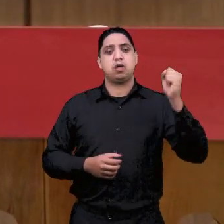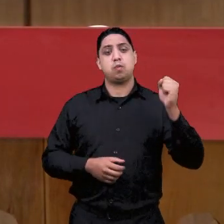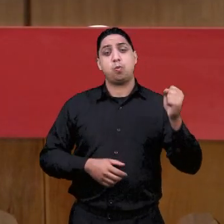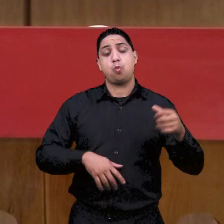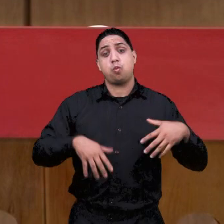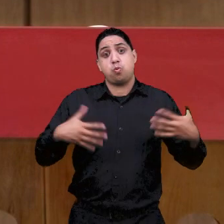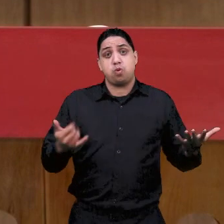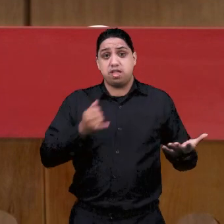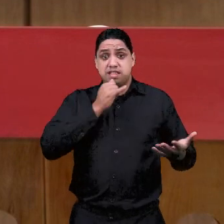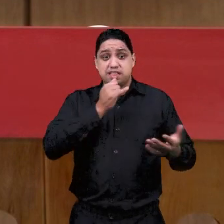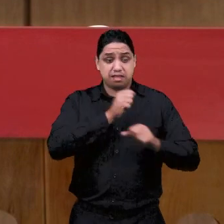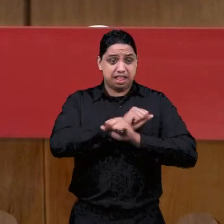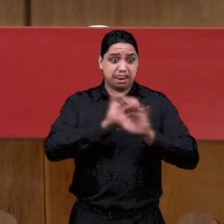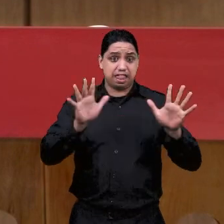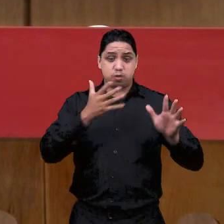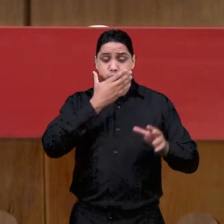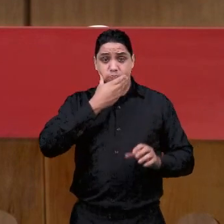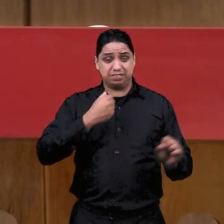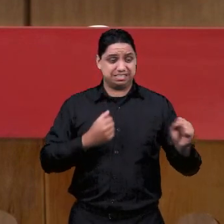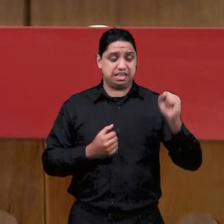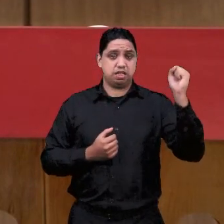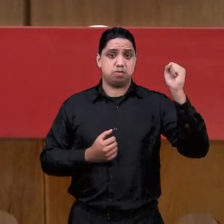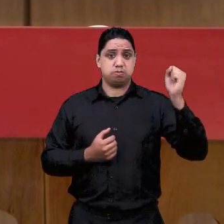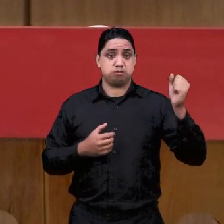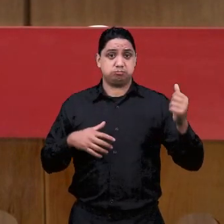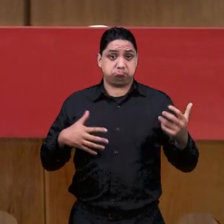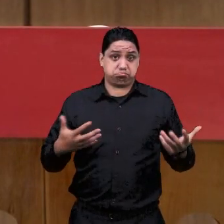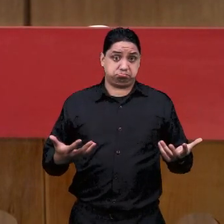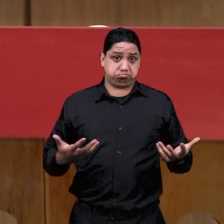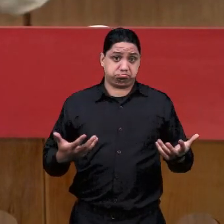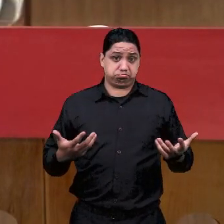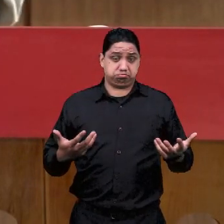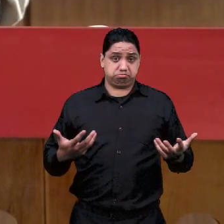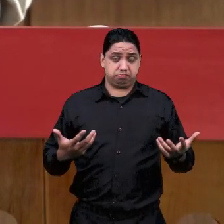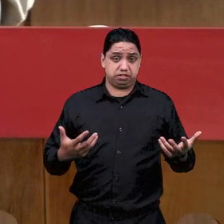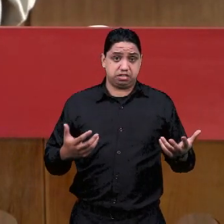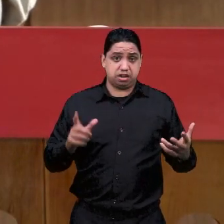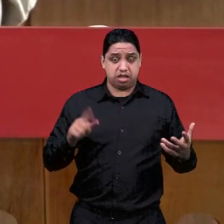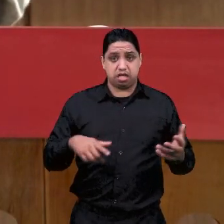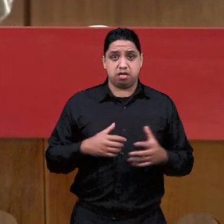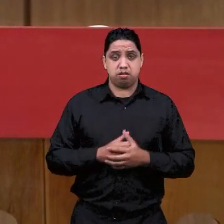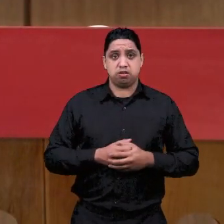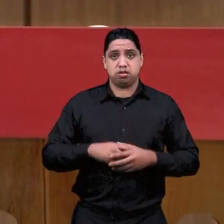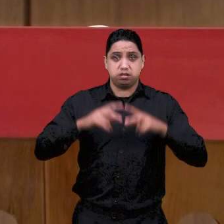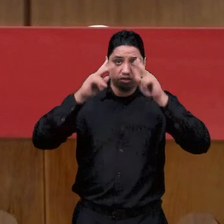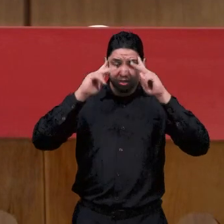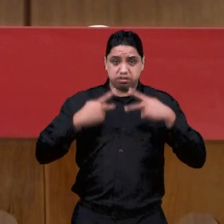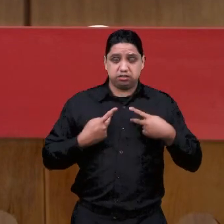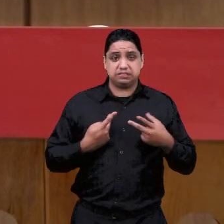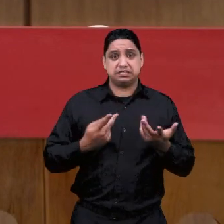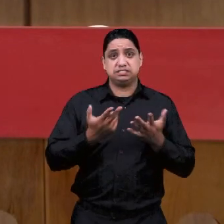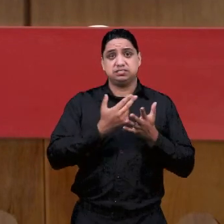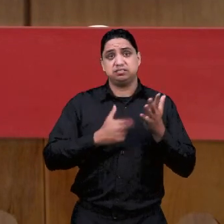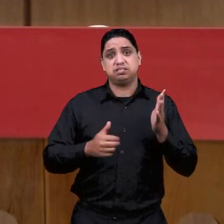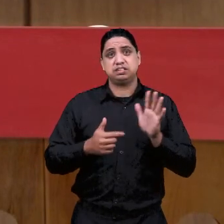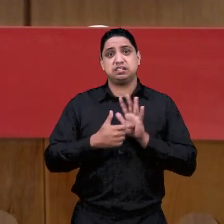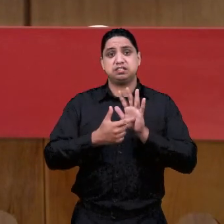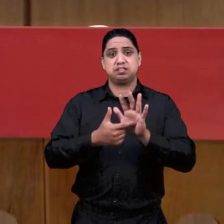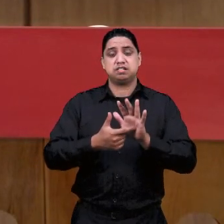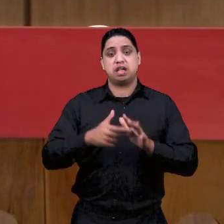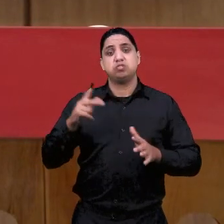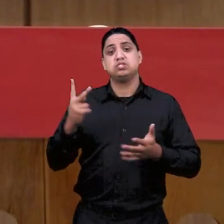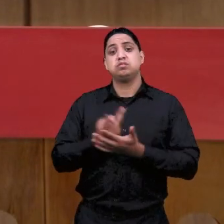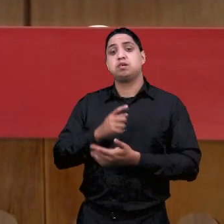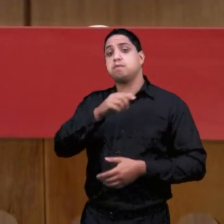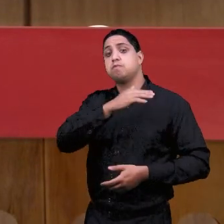Saül? Humainement, c'était la figure idéale. Il a fini ses jours où, avec la sorcière, dans les